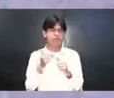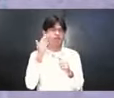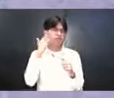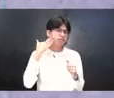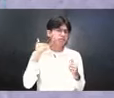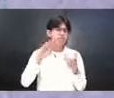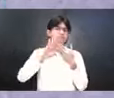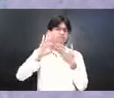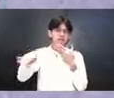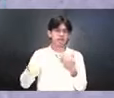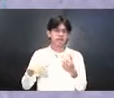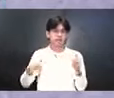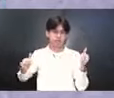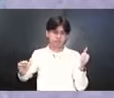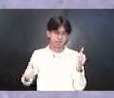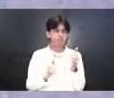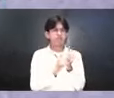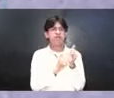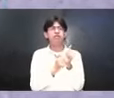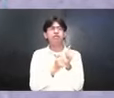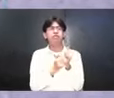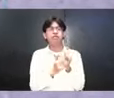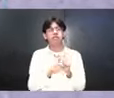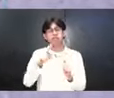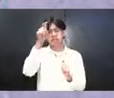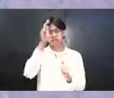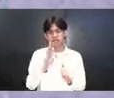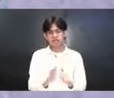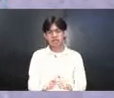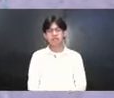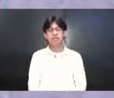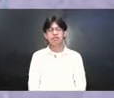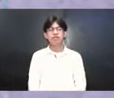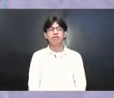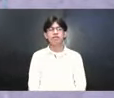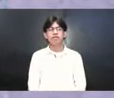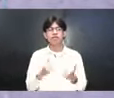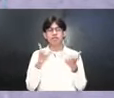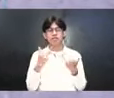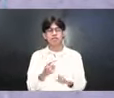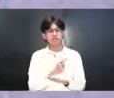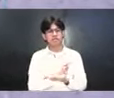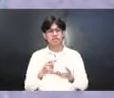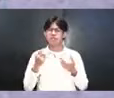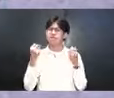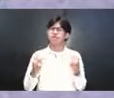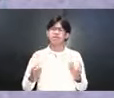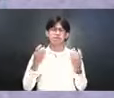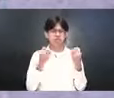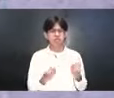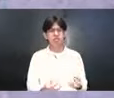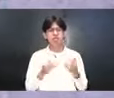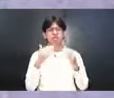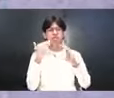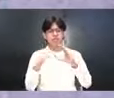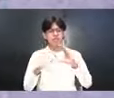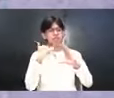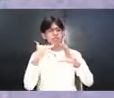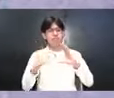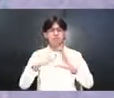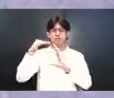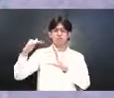Dear Prodigal, sa ating lahat. You know, this week, I received a lot of messages online.